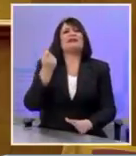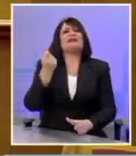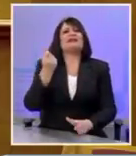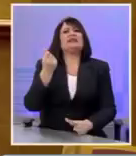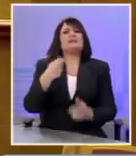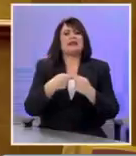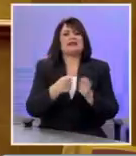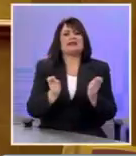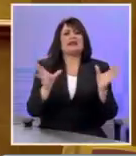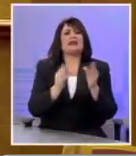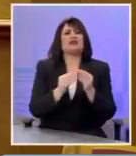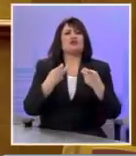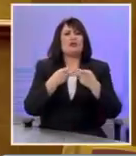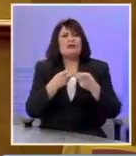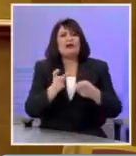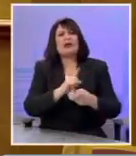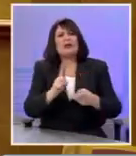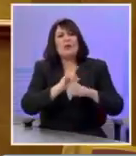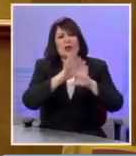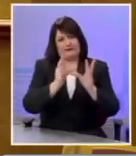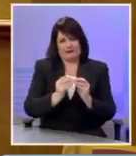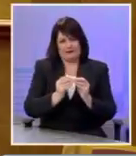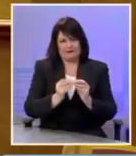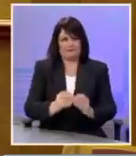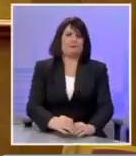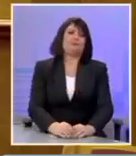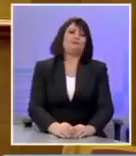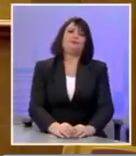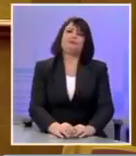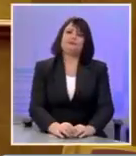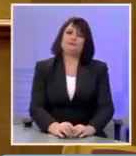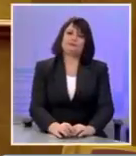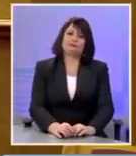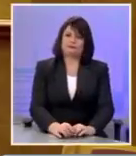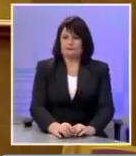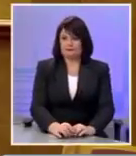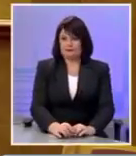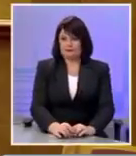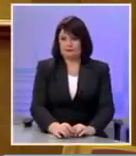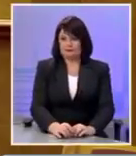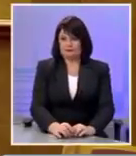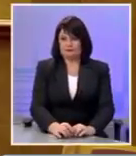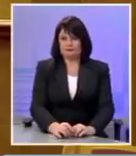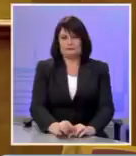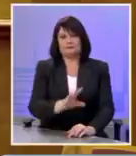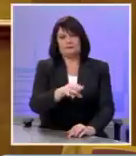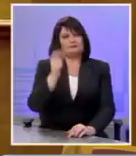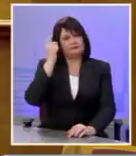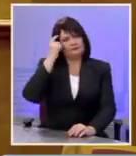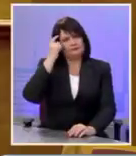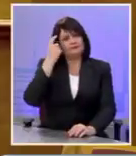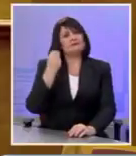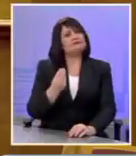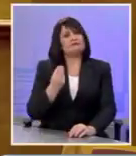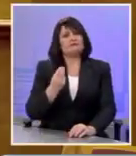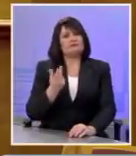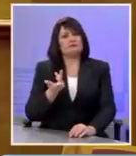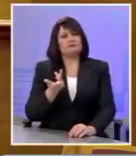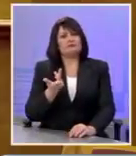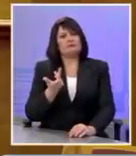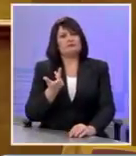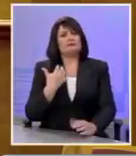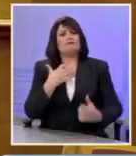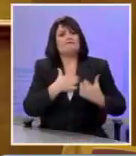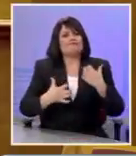στα εισιτήρια των αστικών συγκοινωνιών. Κυρίες και κύριοι συνάδελφοι, αντιλαμβανόμαστε πολύ καλά